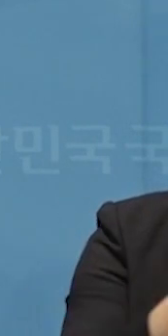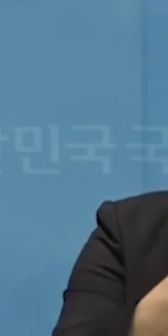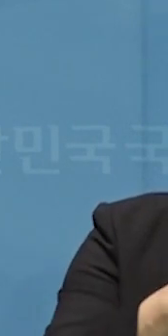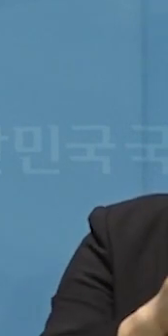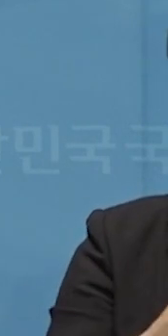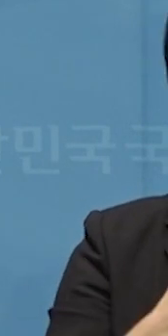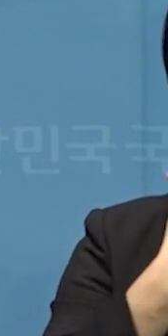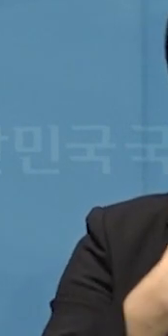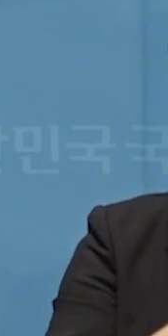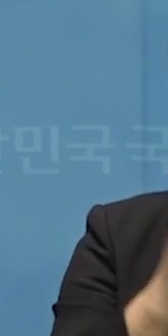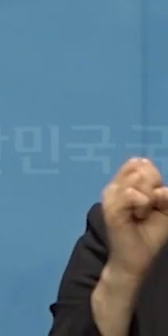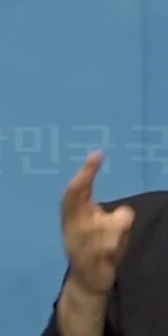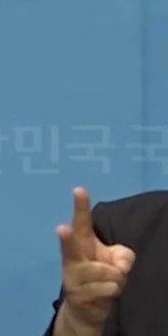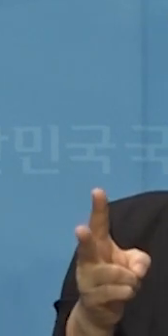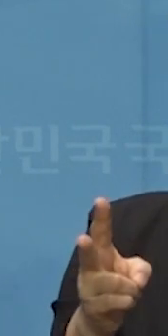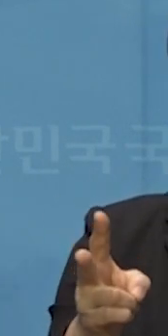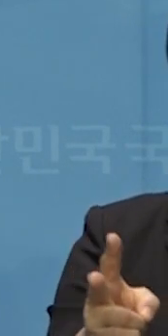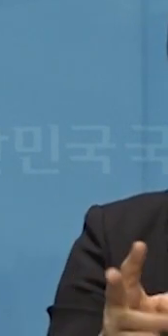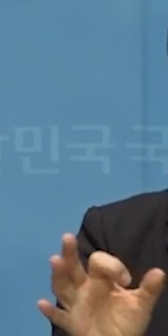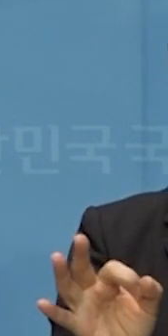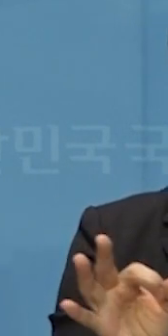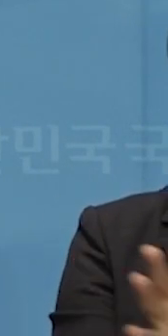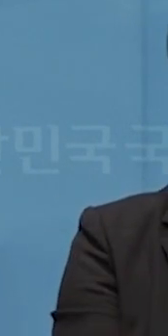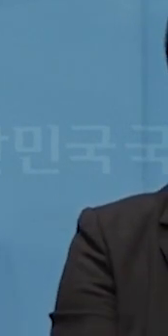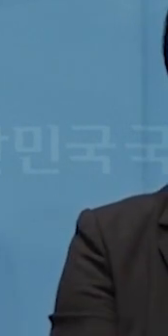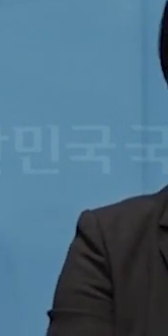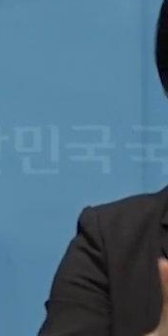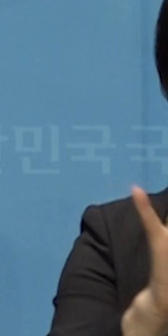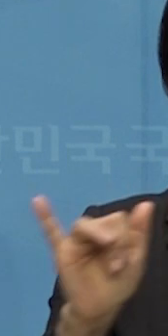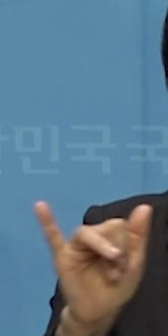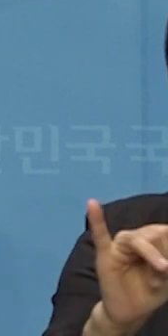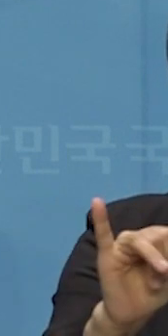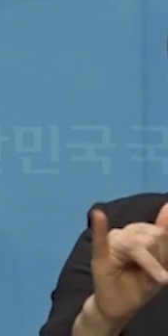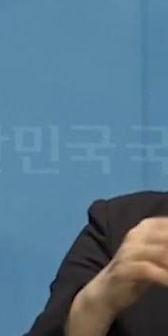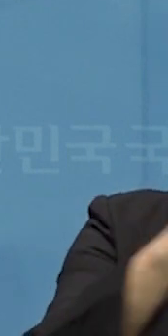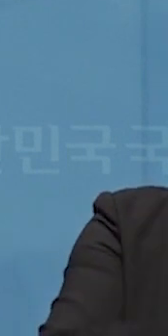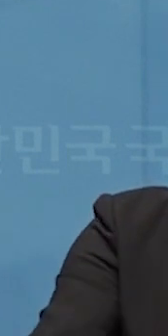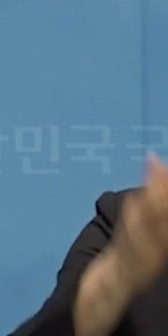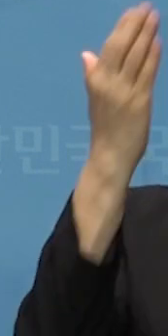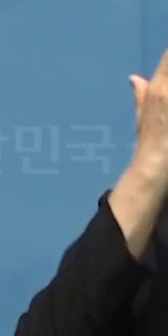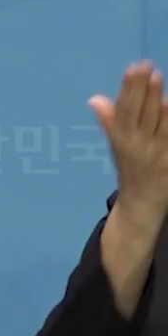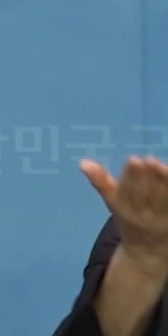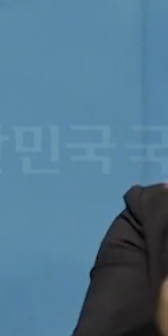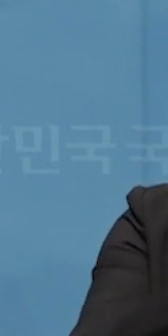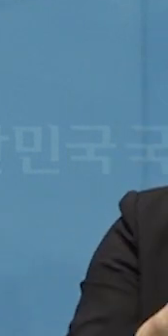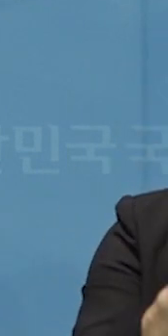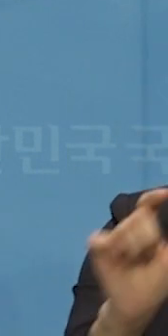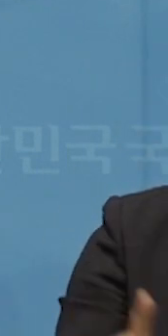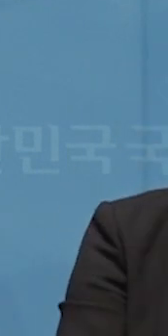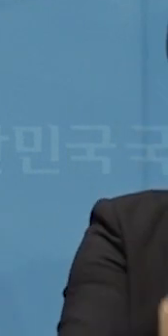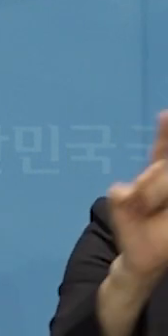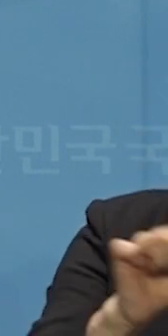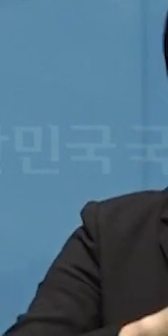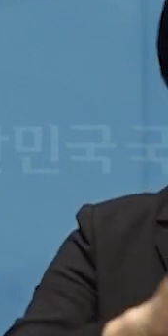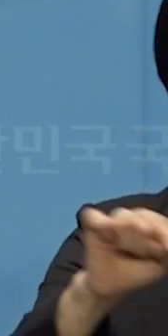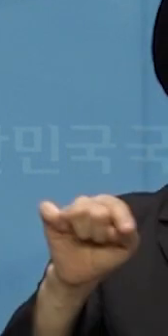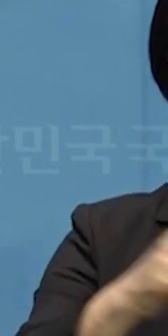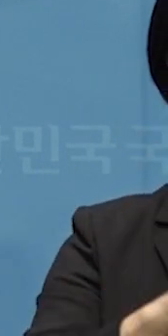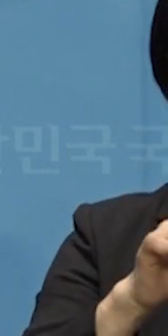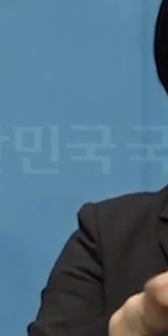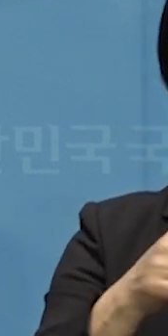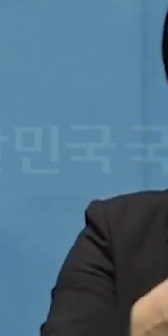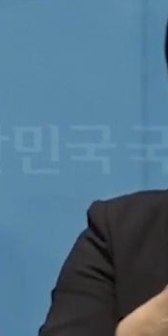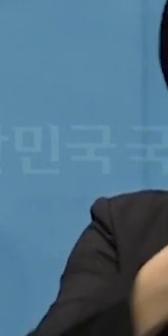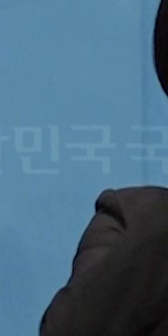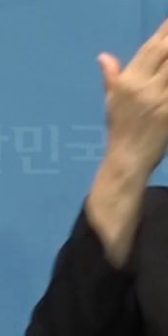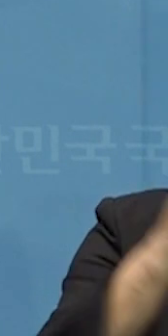만들어낸 거대 양당을 퇴장시키고 국민들께 상식의 정치 민생의 정치 역동적인